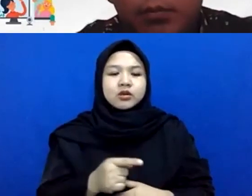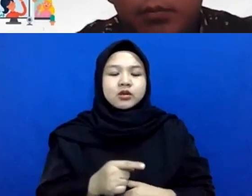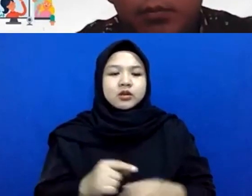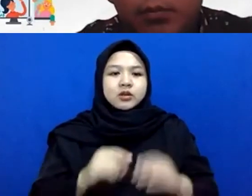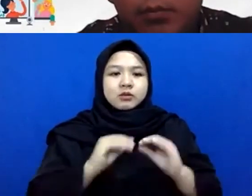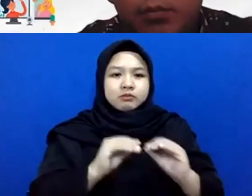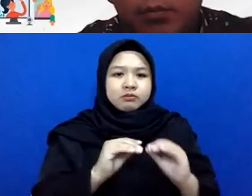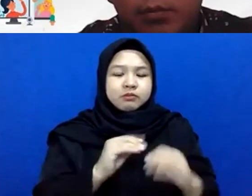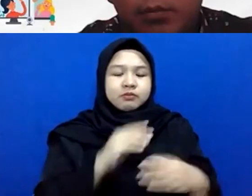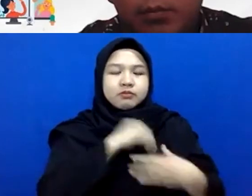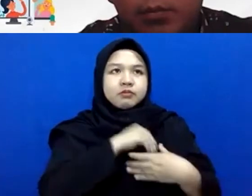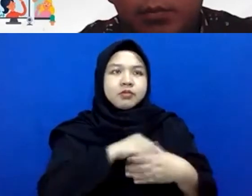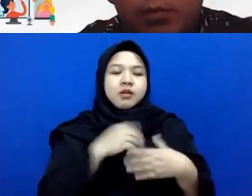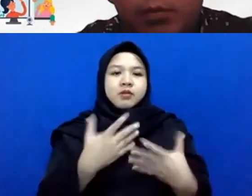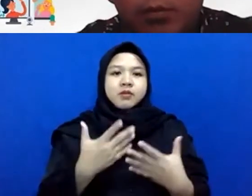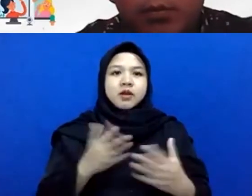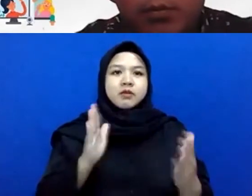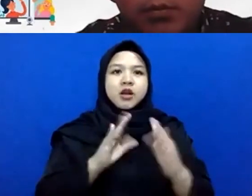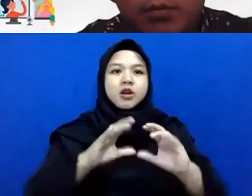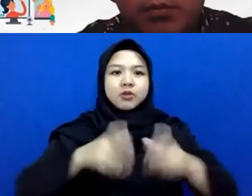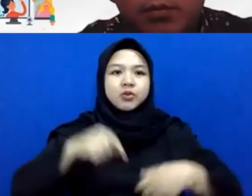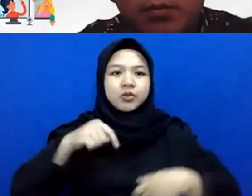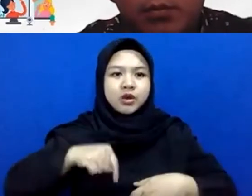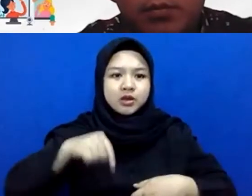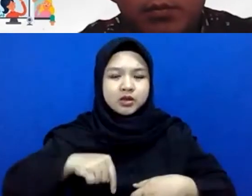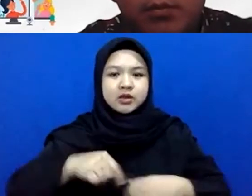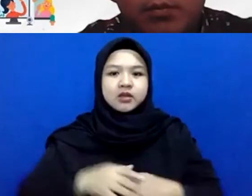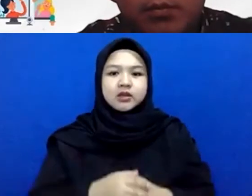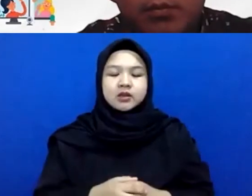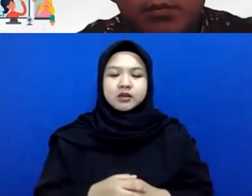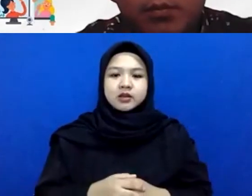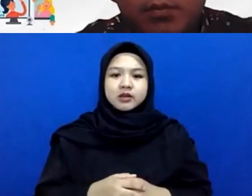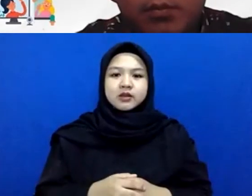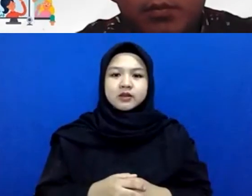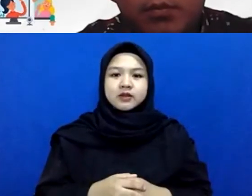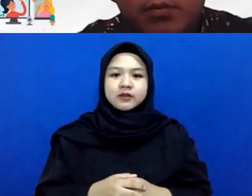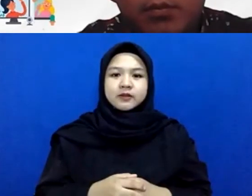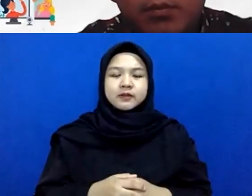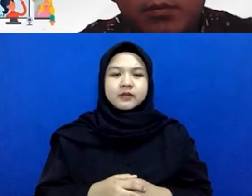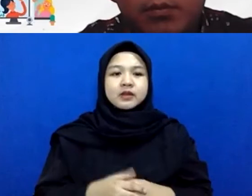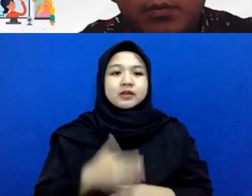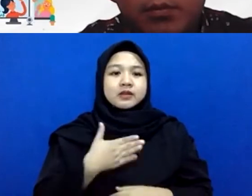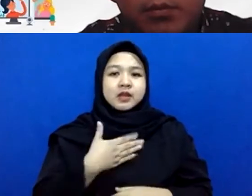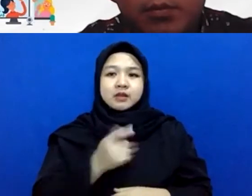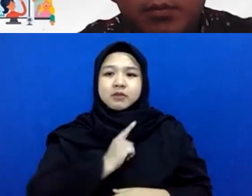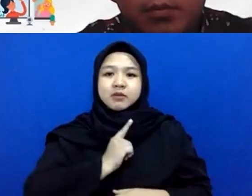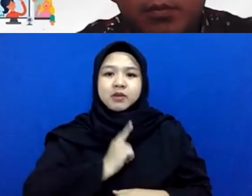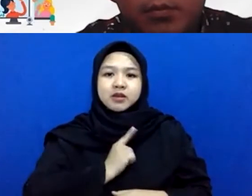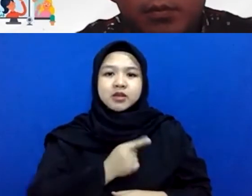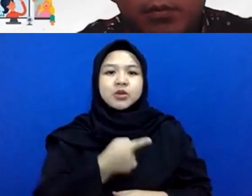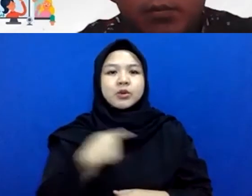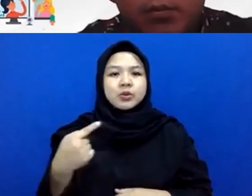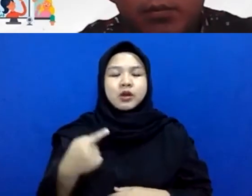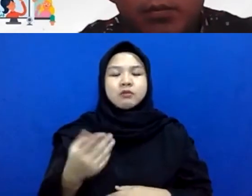nanti menghadapi dunia ini gitu setelah jadi esos. Nah, ini tuh saya saja pribadi kurang mendapatkan itu